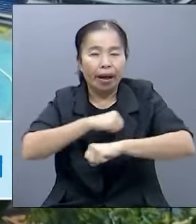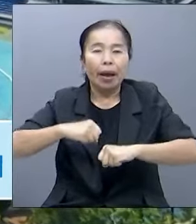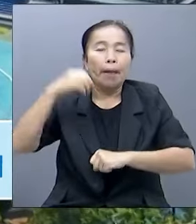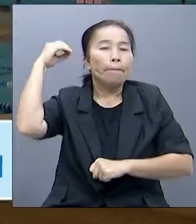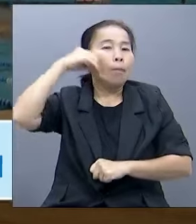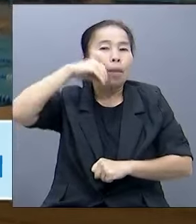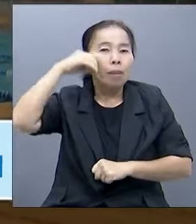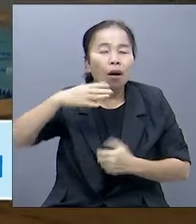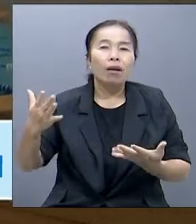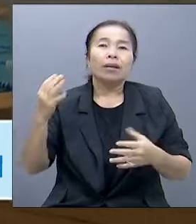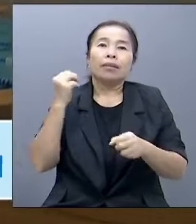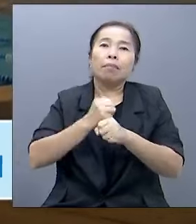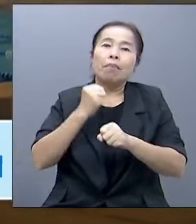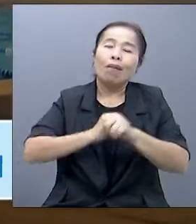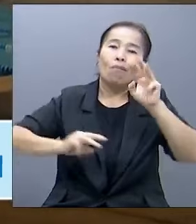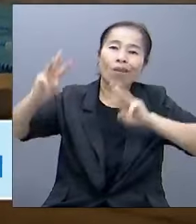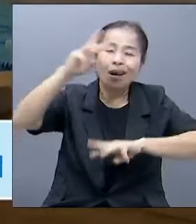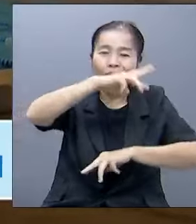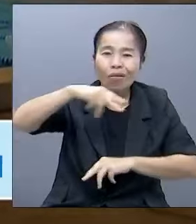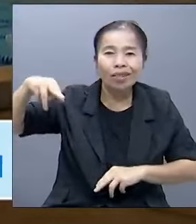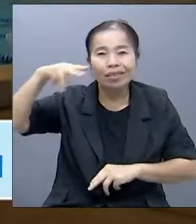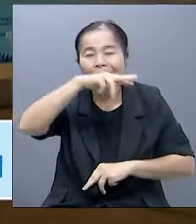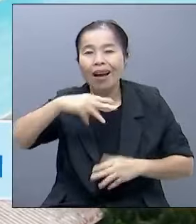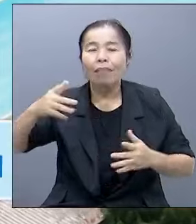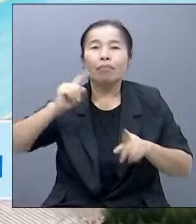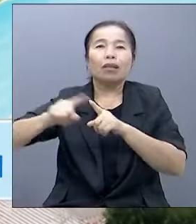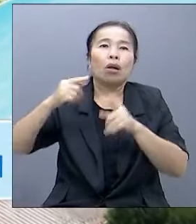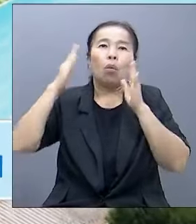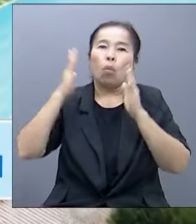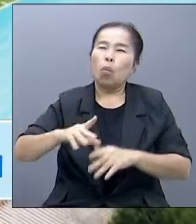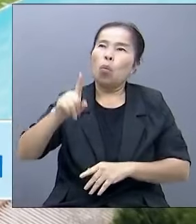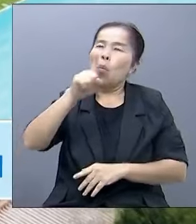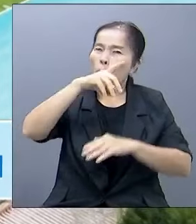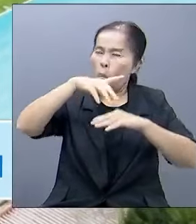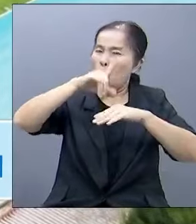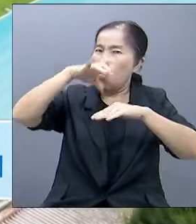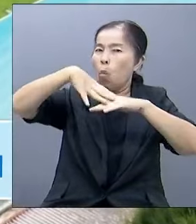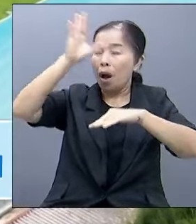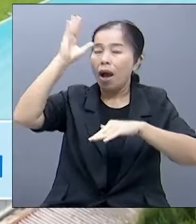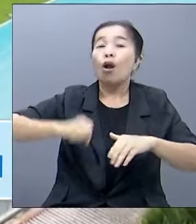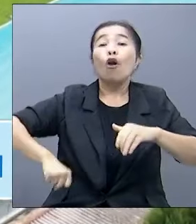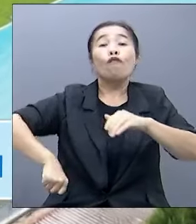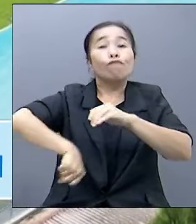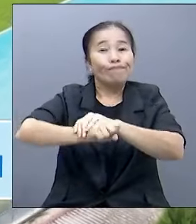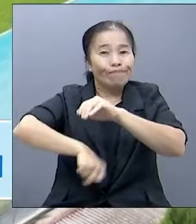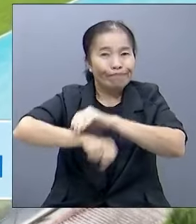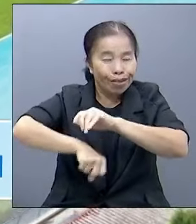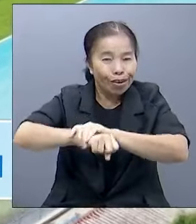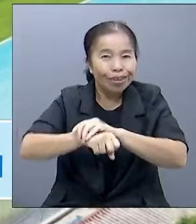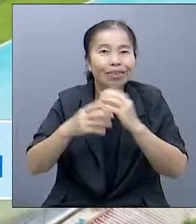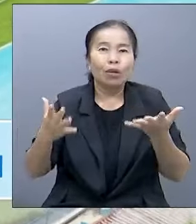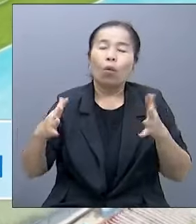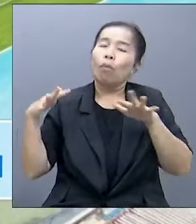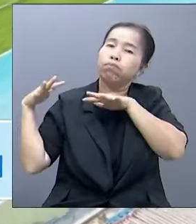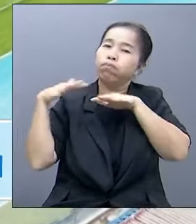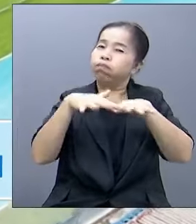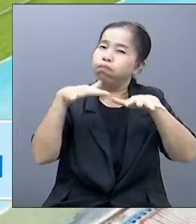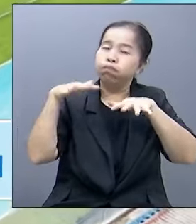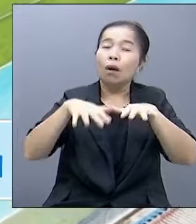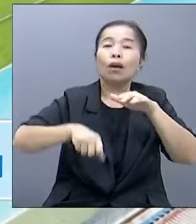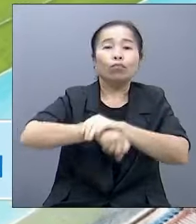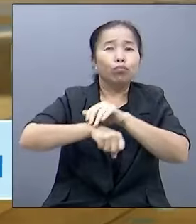ายน้ำที่เราอยู่ตรงนี้วันนี้ก็หลายร้อยคนแล้วก็กิจกรรมฟุตบอลอันนี้เป็นมหาชนฟุตบอลเนี่ยจะมี